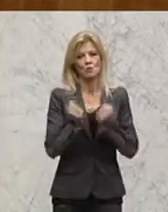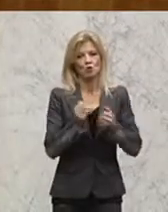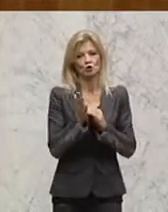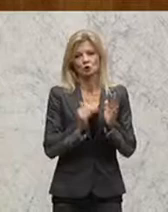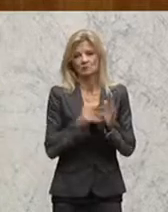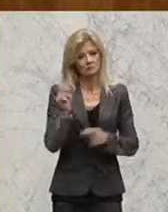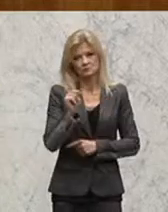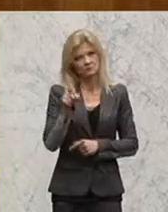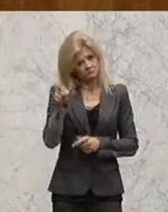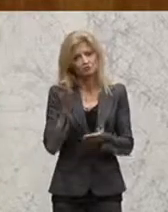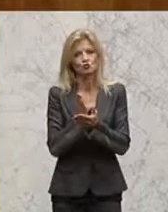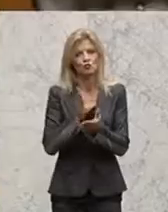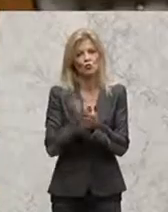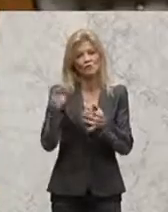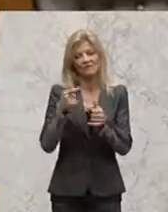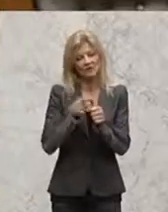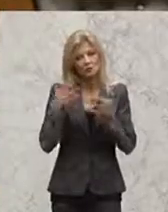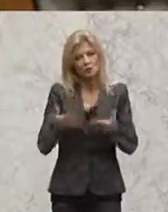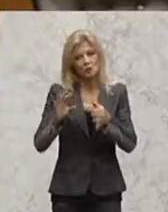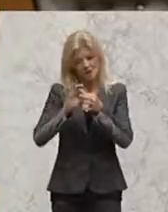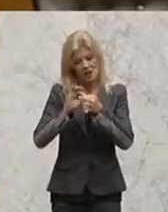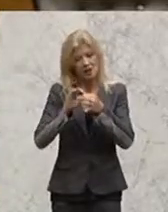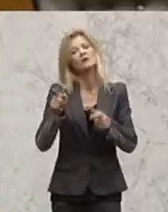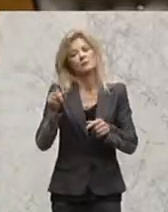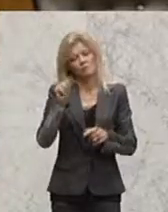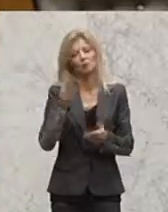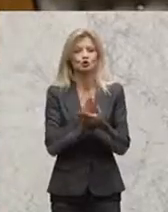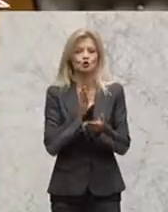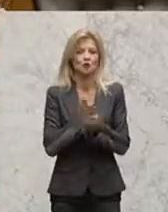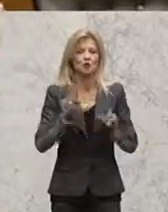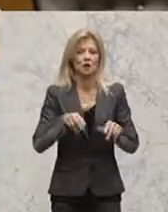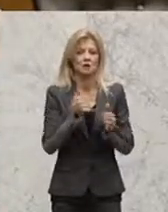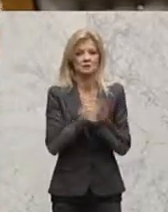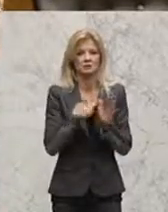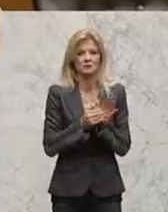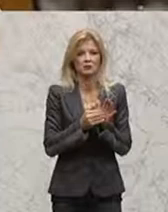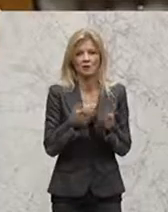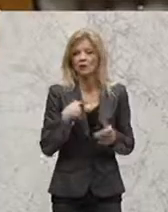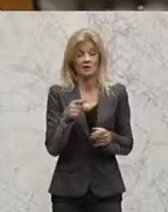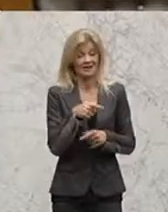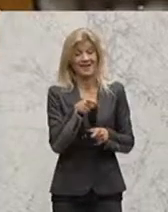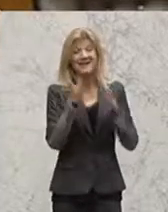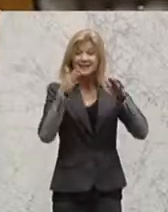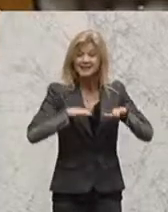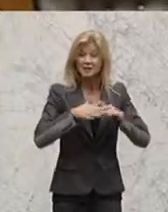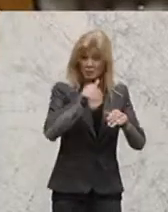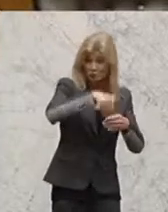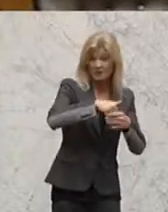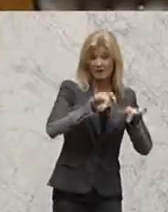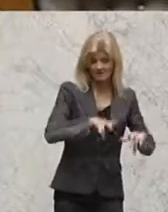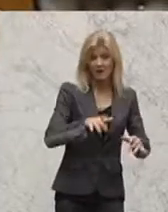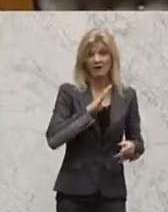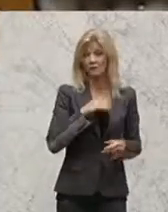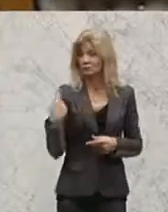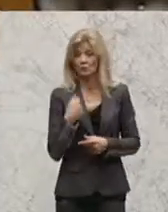das erleben wir leider Gottes in manchen Bereichen des Islamismus, wo hier nicht gegengesteuert wird. Ein weiterer Bereich im Asylwesen,